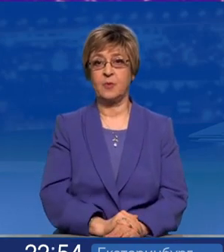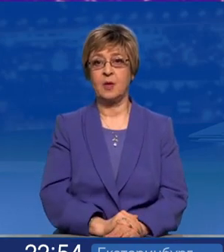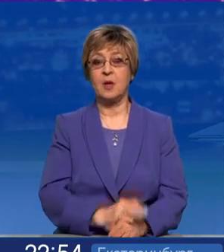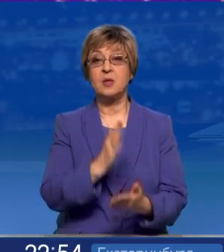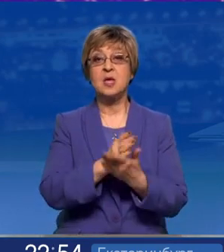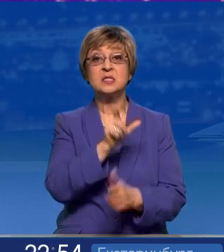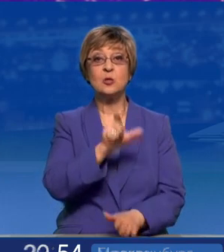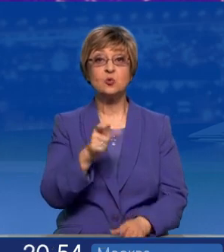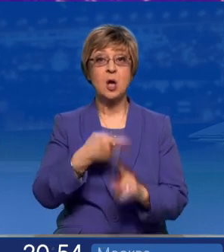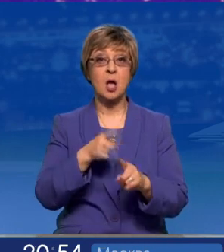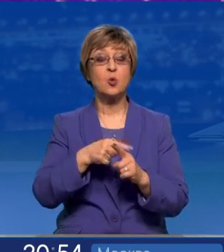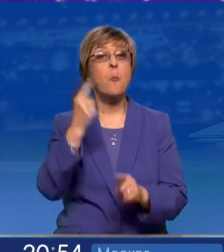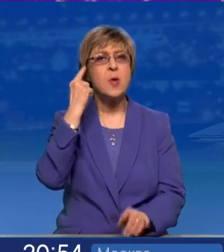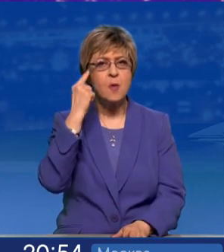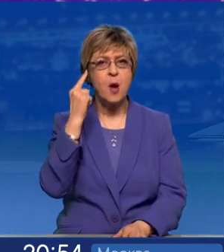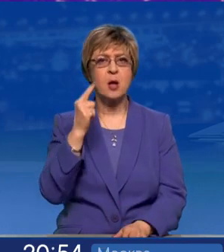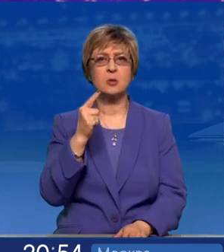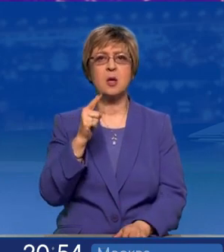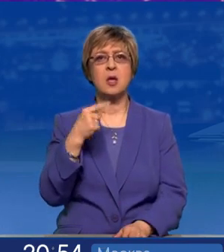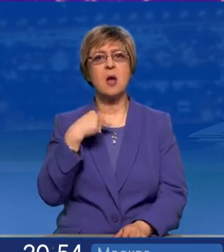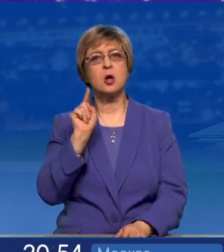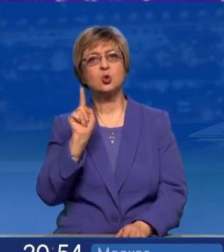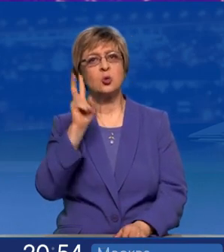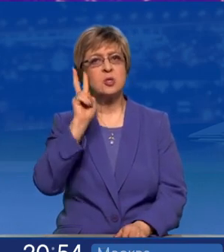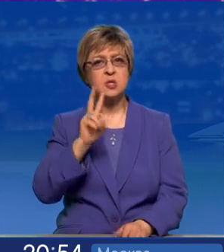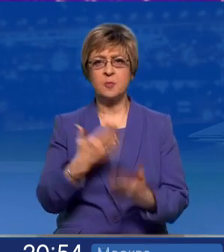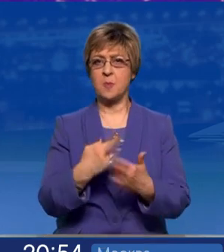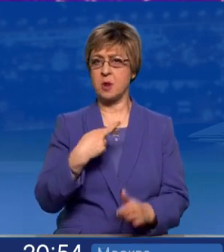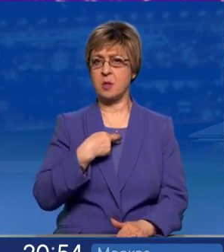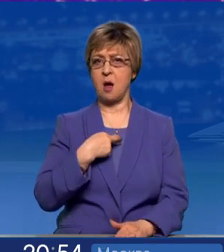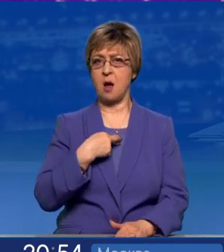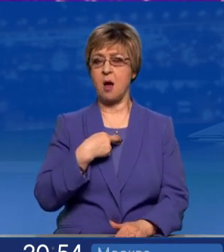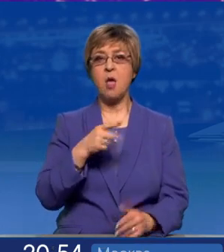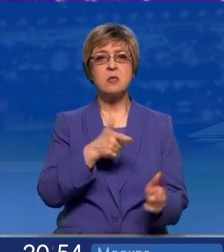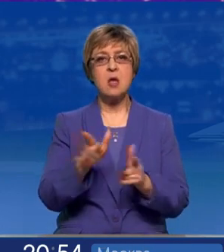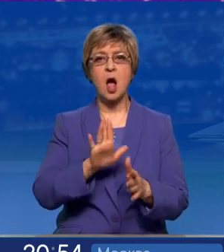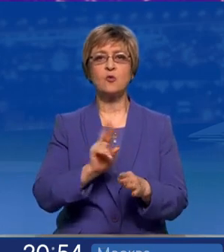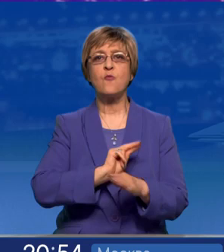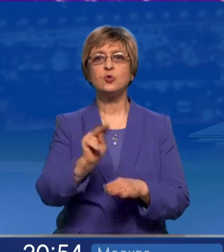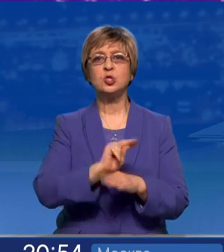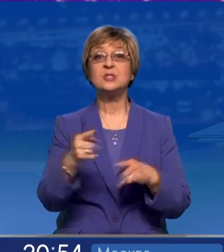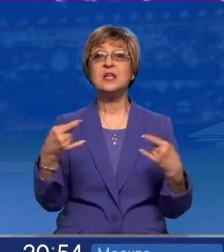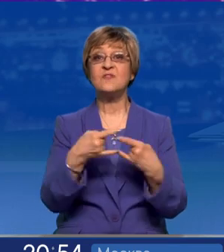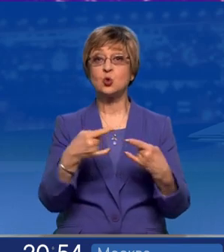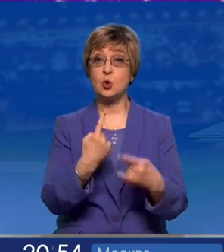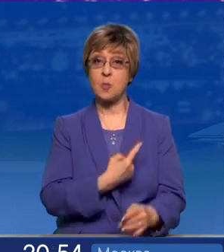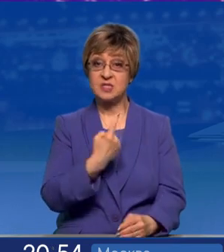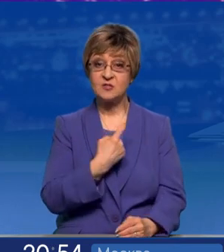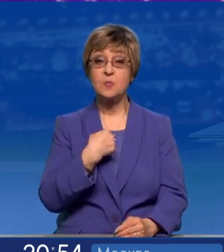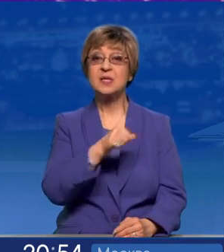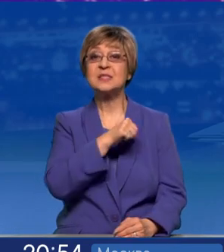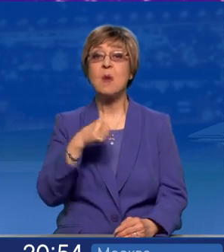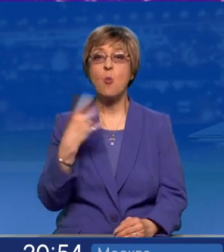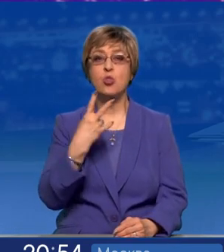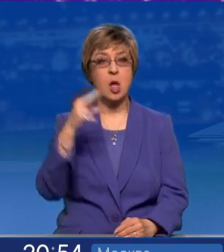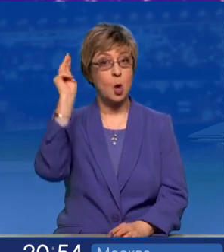они чего-то не знают, им надо еще учиться, да. Вот я, например, я не готов никого учить там телевизионному мастерству, я считаю, самому еще надо много учиться, да. Вот,